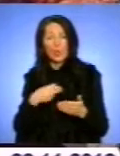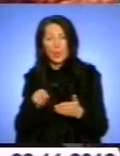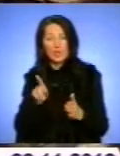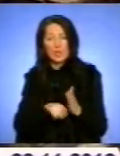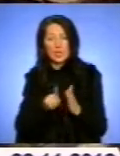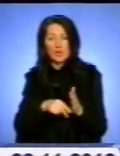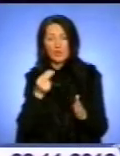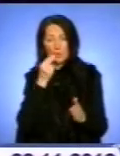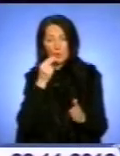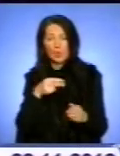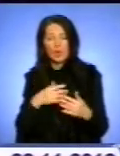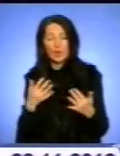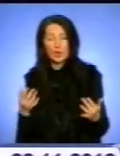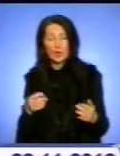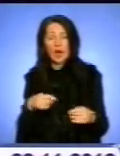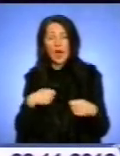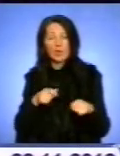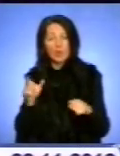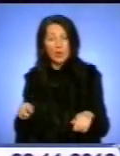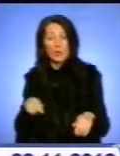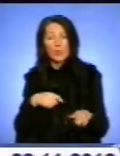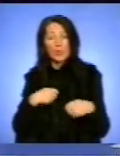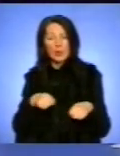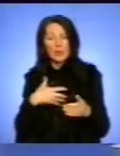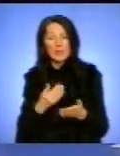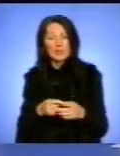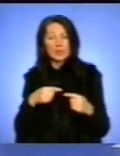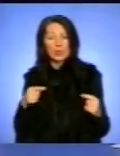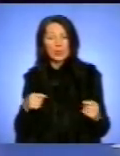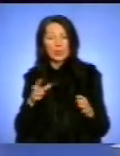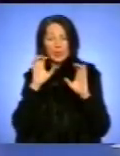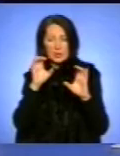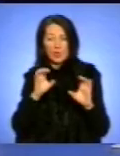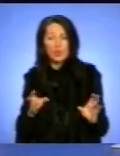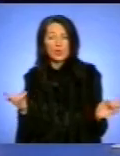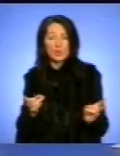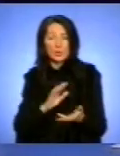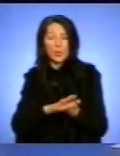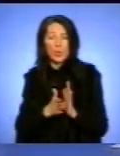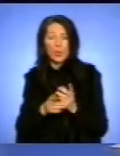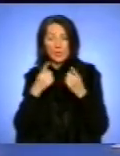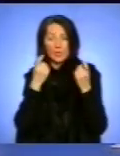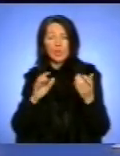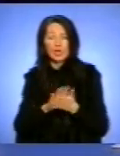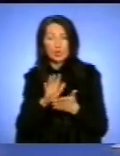торговцям реалізовувати свою продукцію законно і в належних умовах, повідомляє прес-служба Тернопільської міської